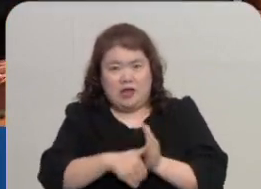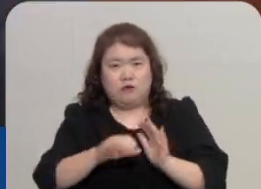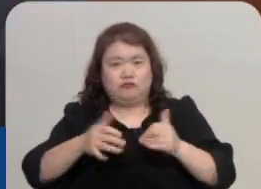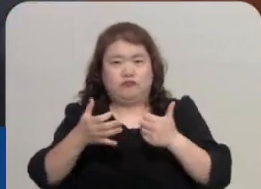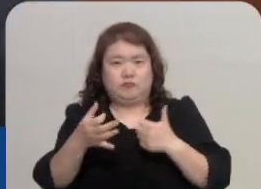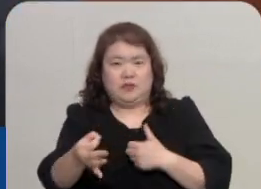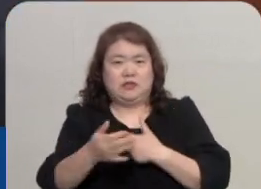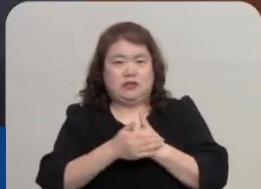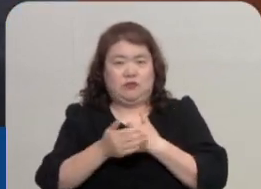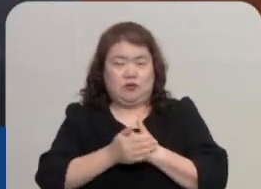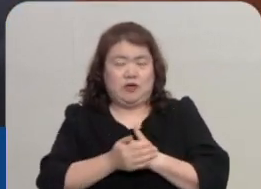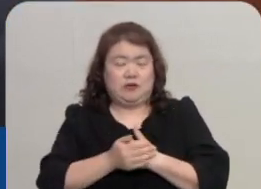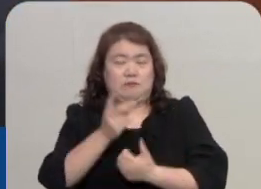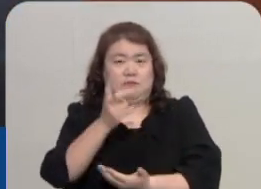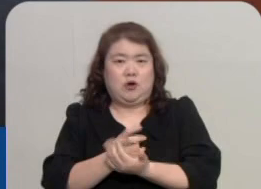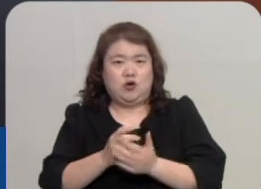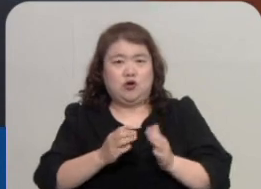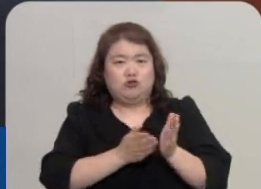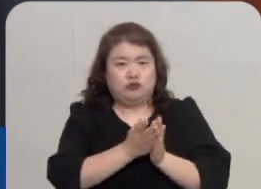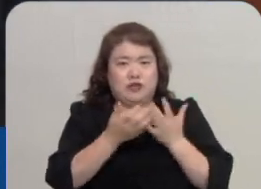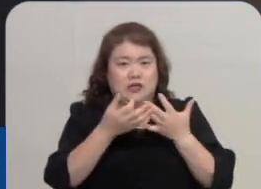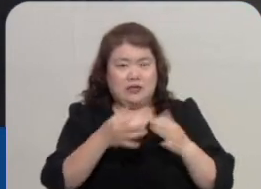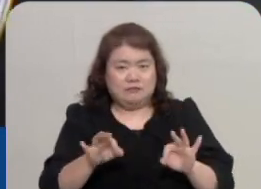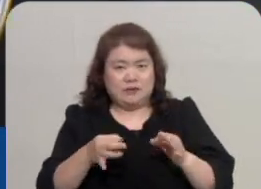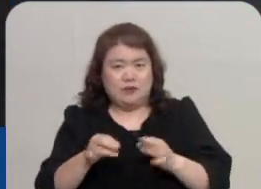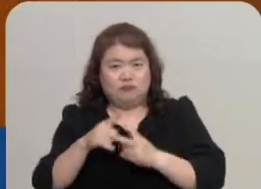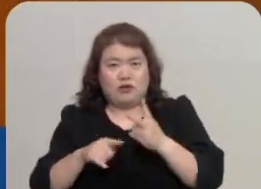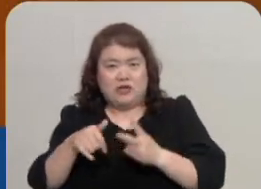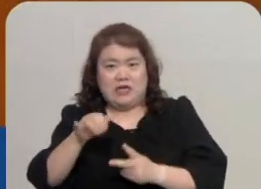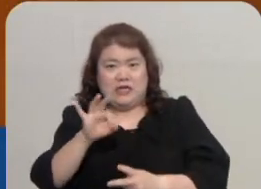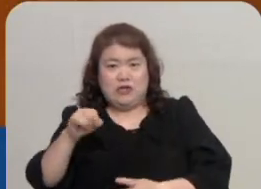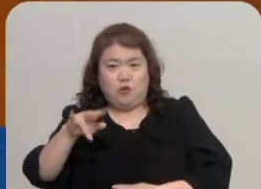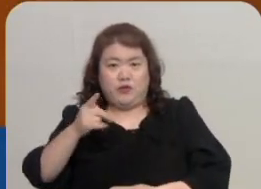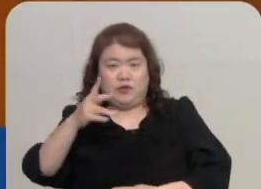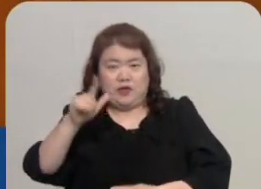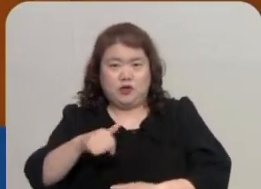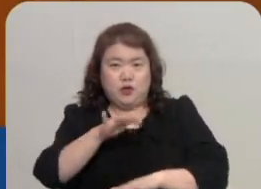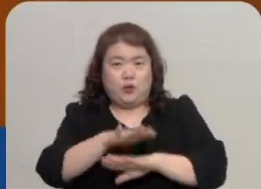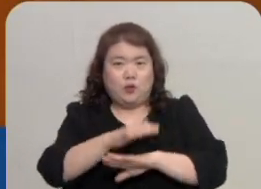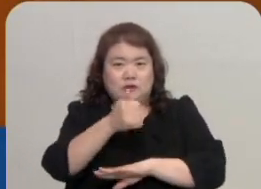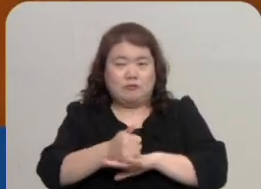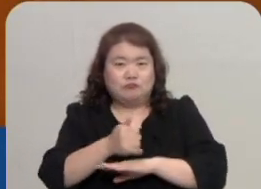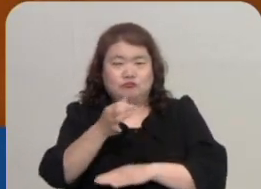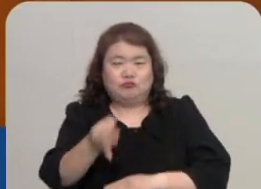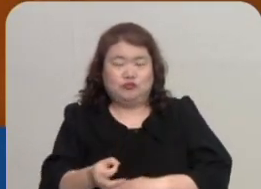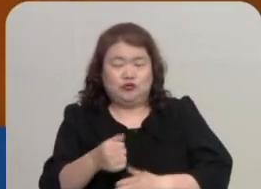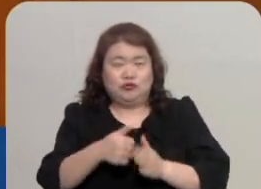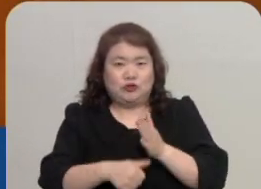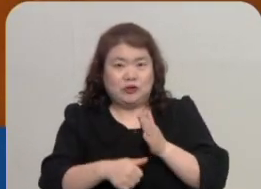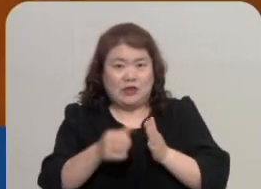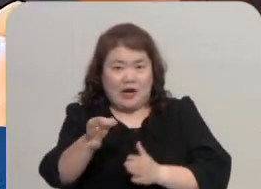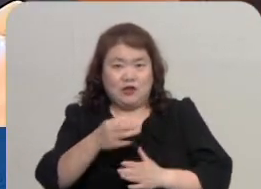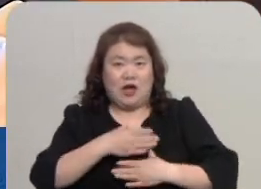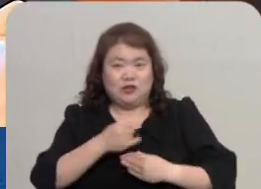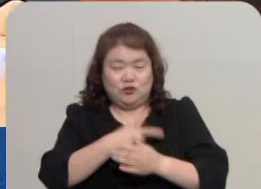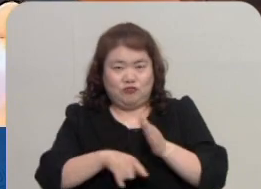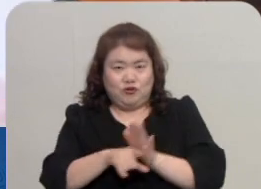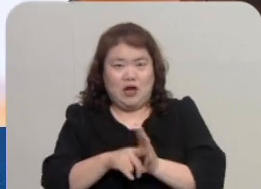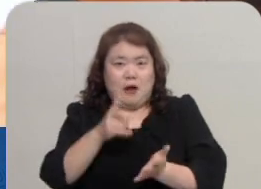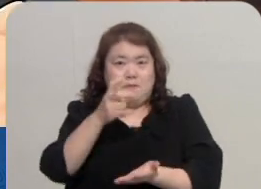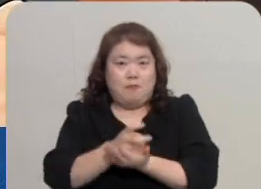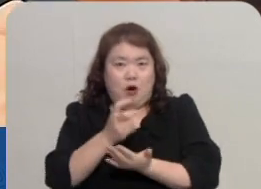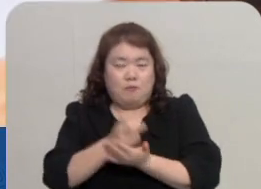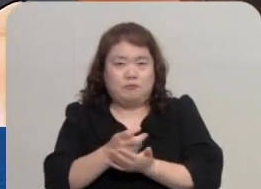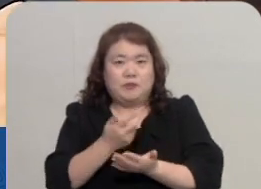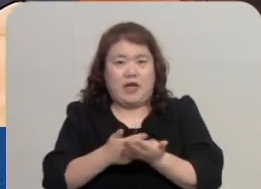내용입니다. 군산 김제의 부안을 이원택 의원은 농산물 가격 안정 등을 위한 민생 농업 법안으로 양곡관리법